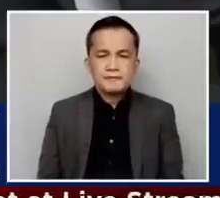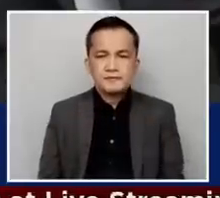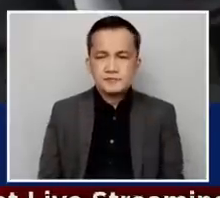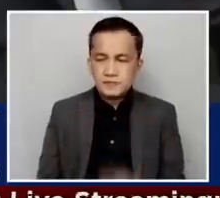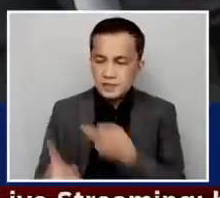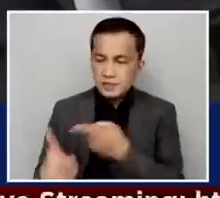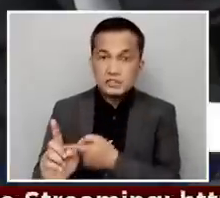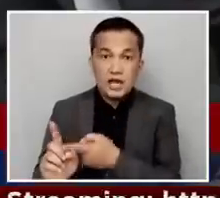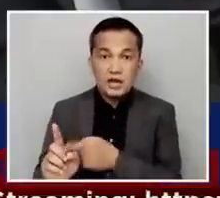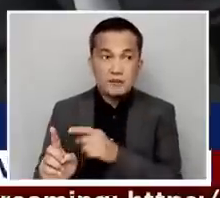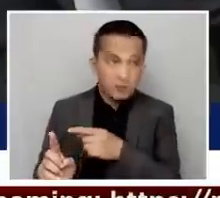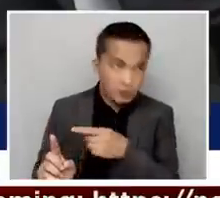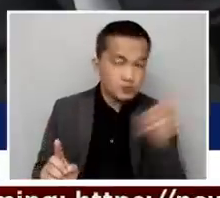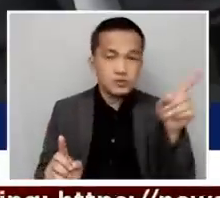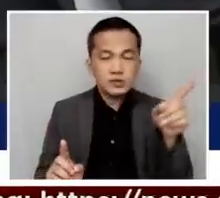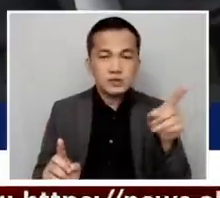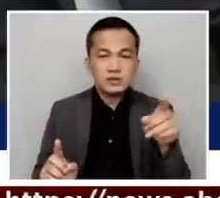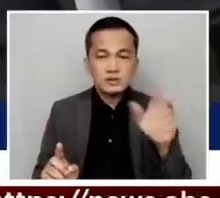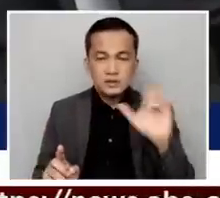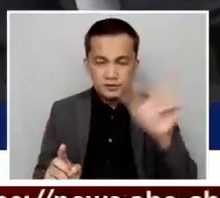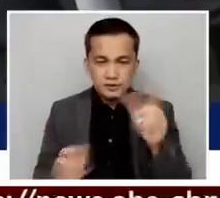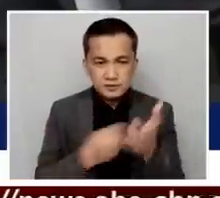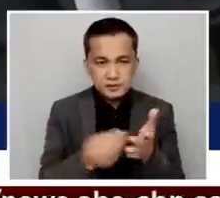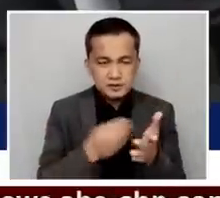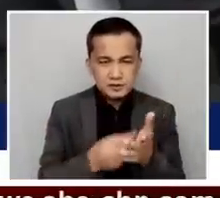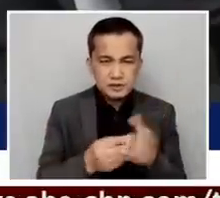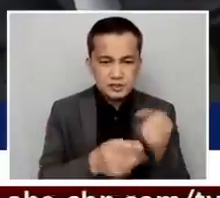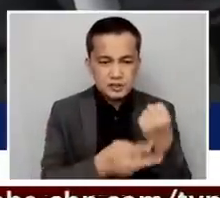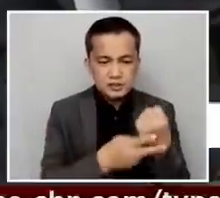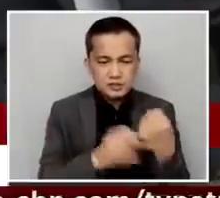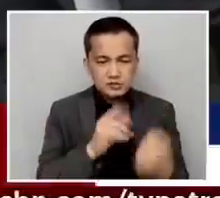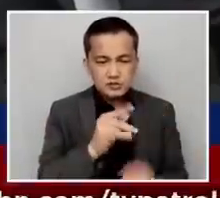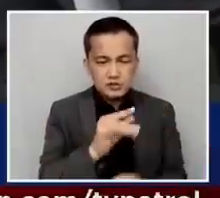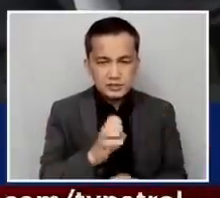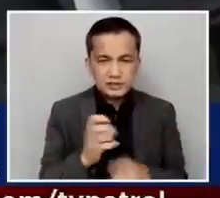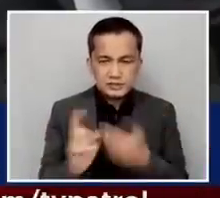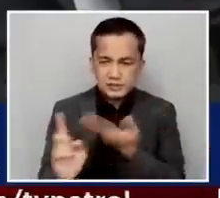sa pagpanahon po ng bilihan sa storage, ang gagawin po niya,